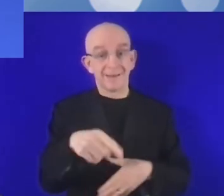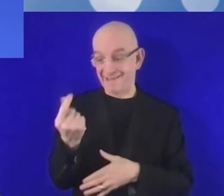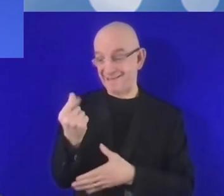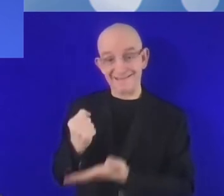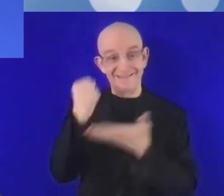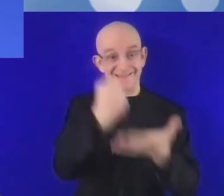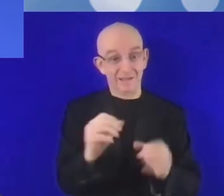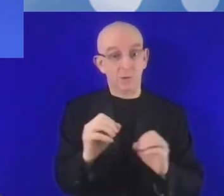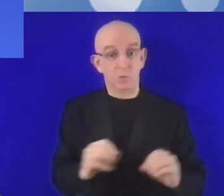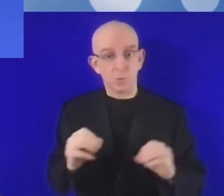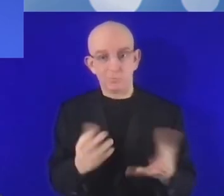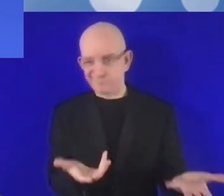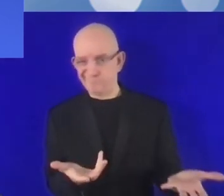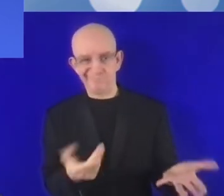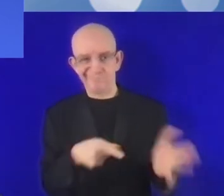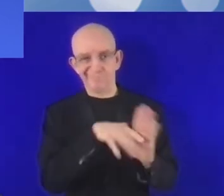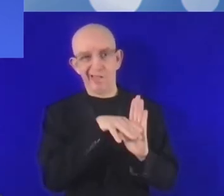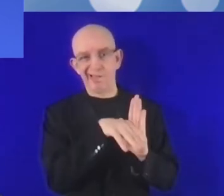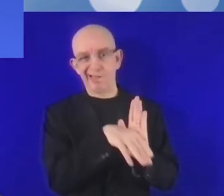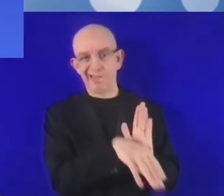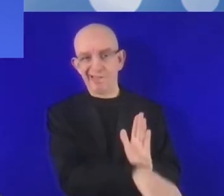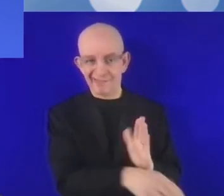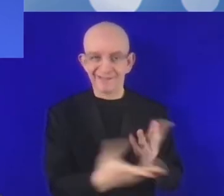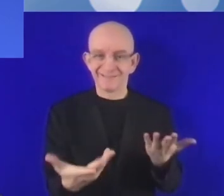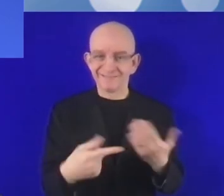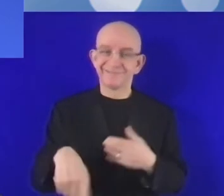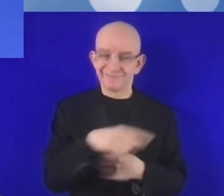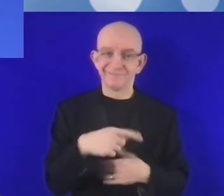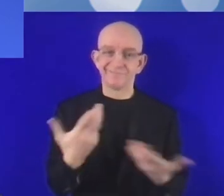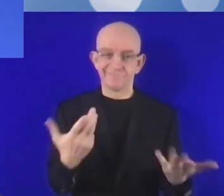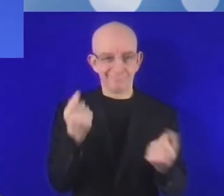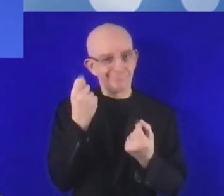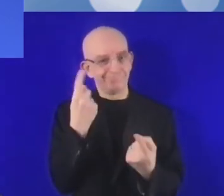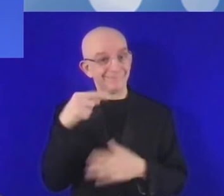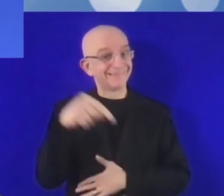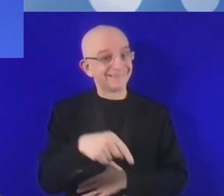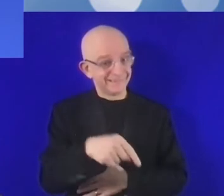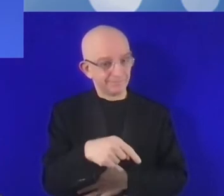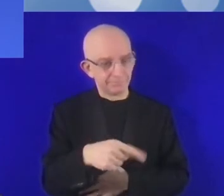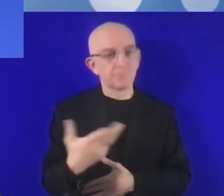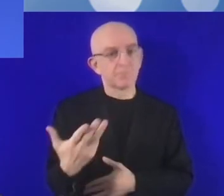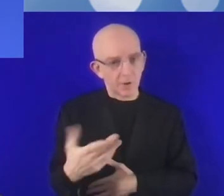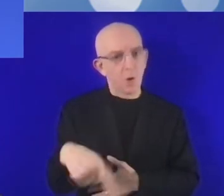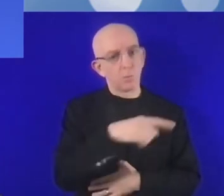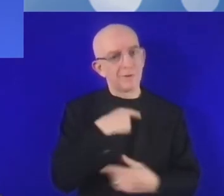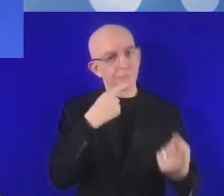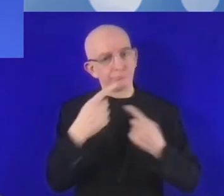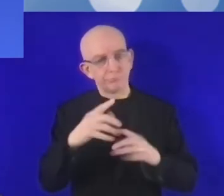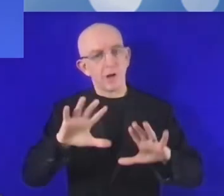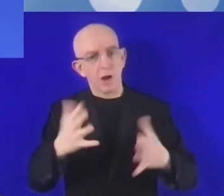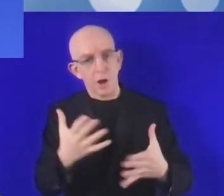Il s'agit des grosses entreprises, mais il s'agit aussi des PME, des start-up, il s'agit du développement des entreprises, justement. Et